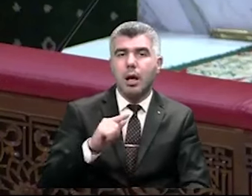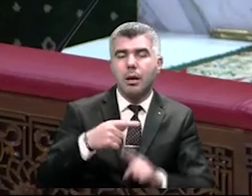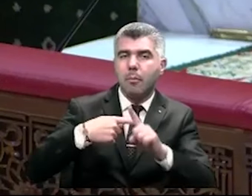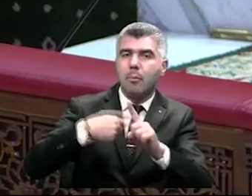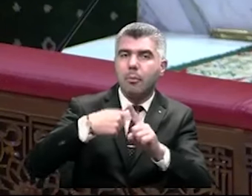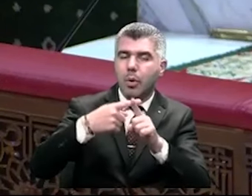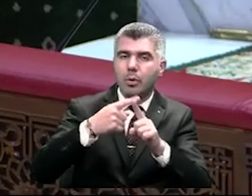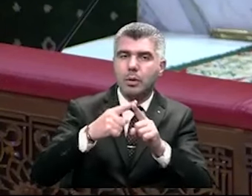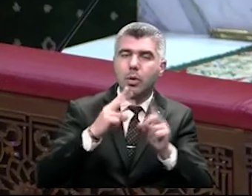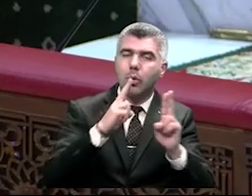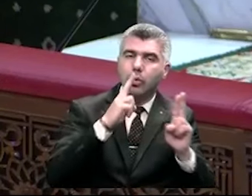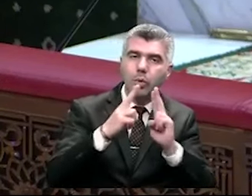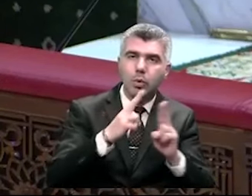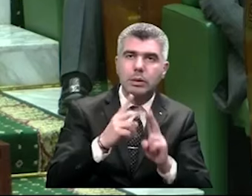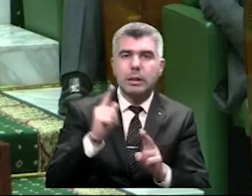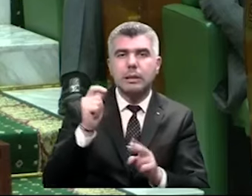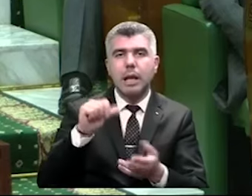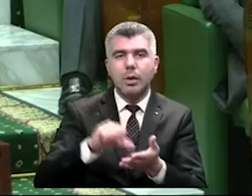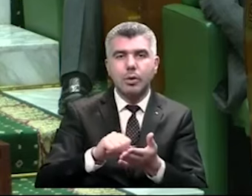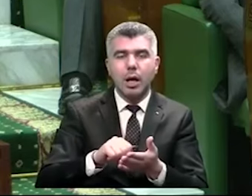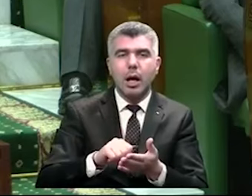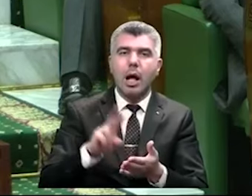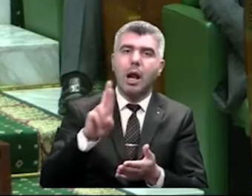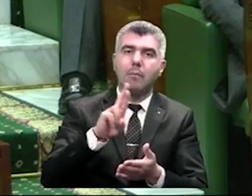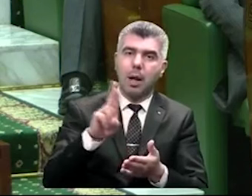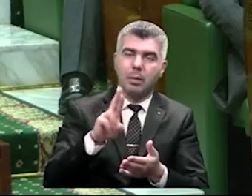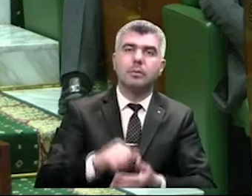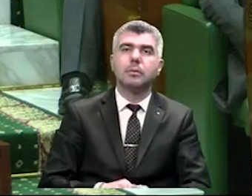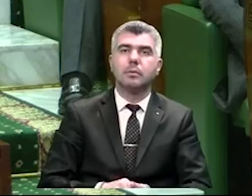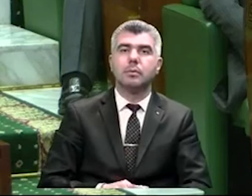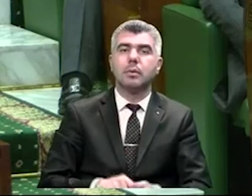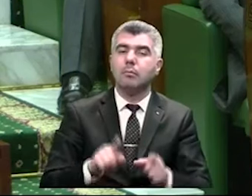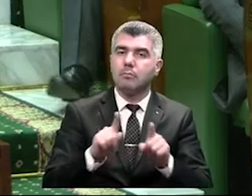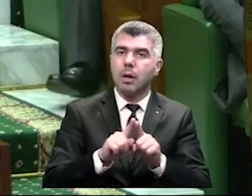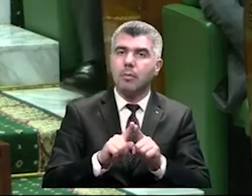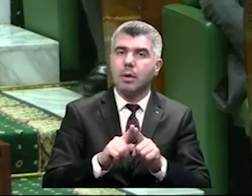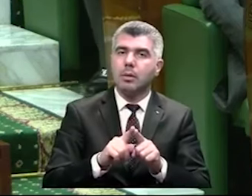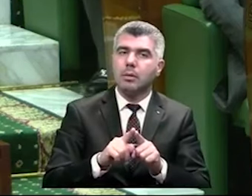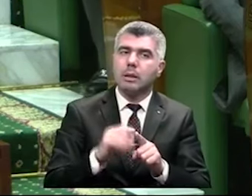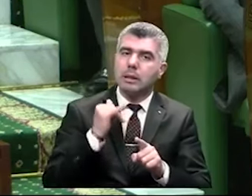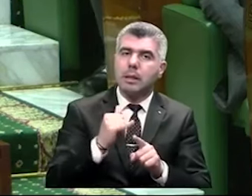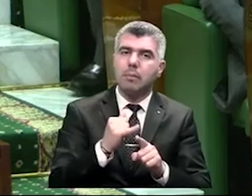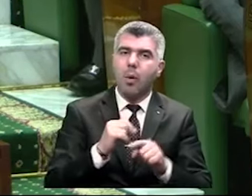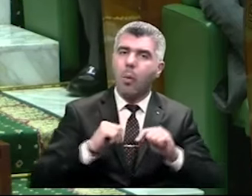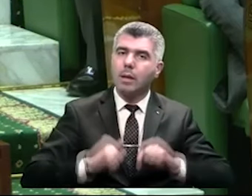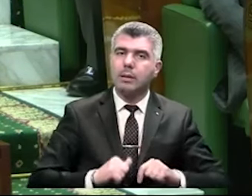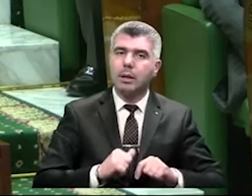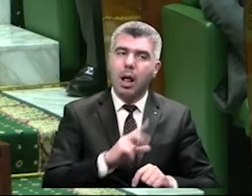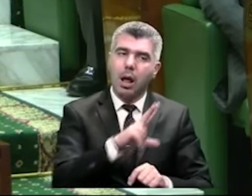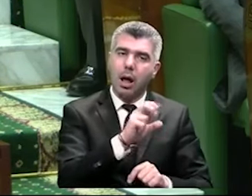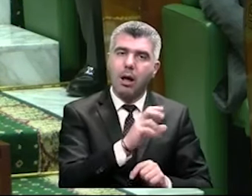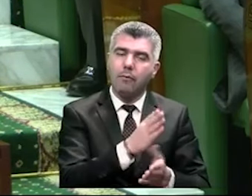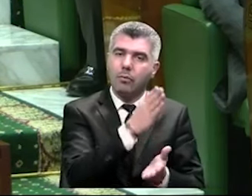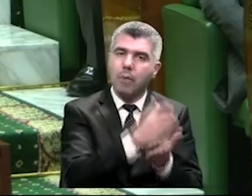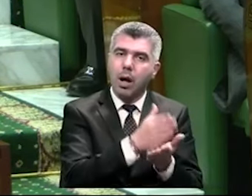بين طريق السيار طنجه الرباط كذلك فحنا كنا متفائلين فيكم السيد الوزير وفي الكفاءات الوطنيه المكاتب